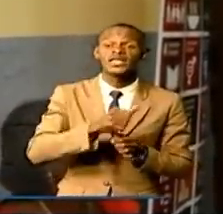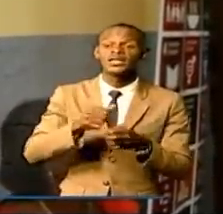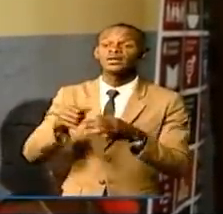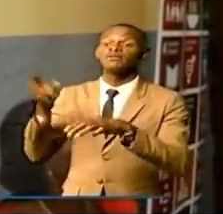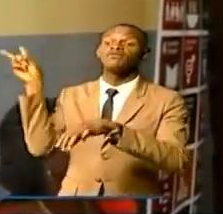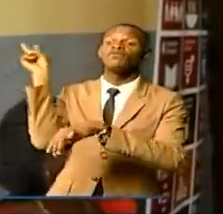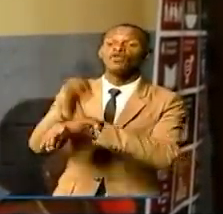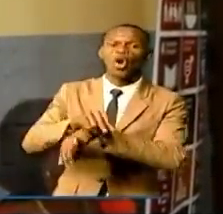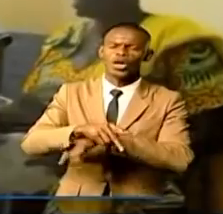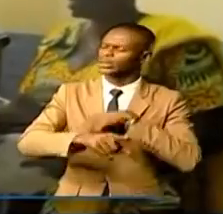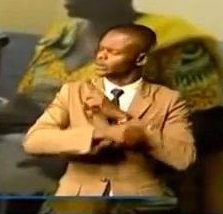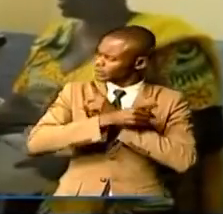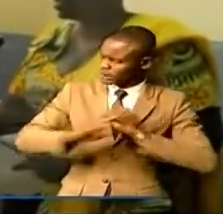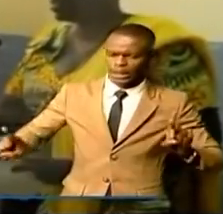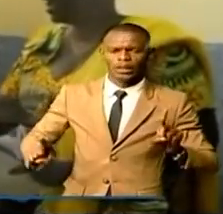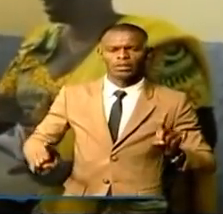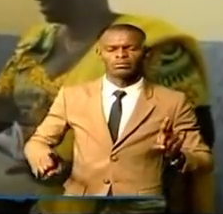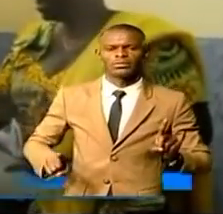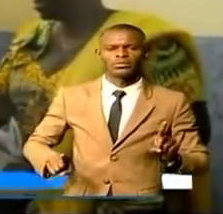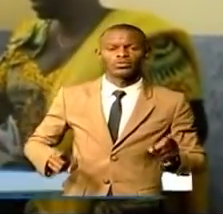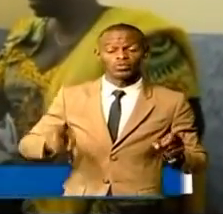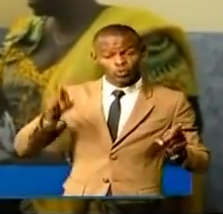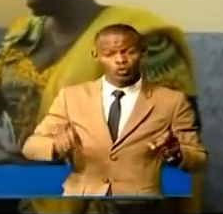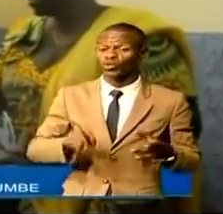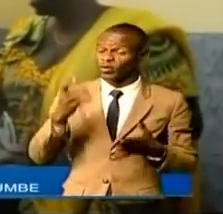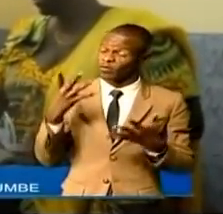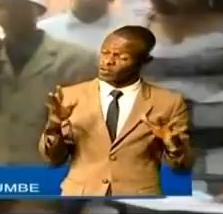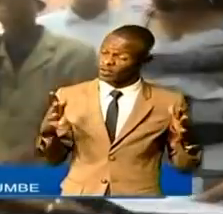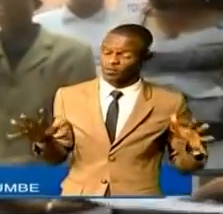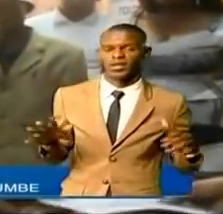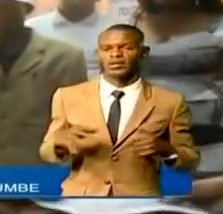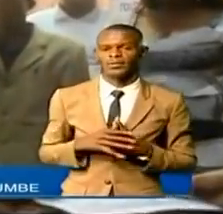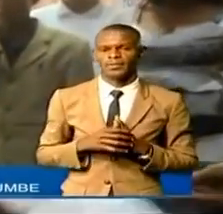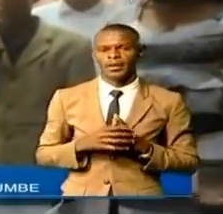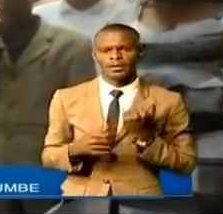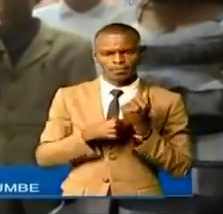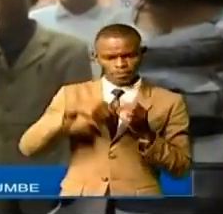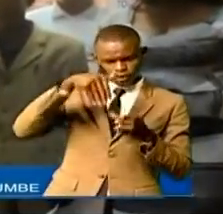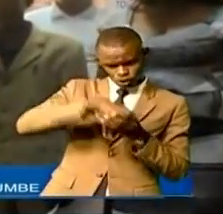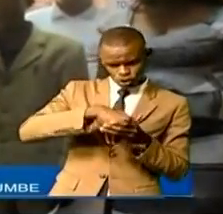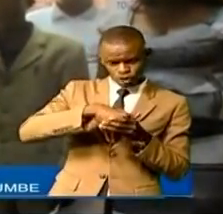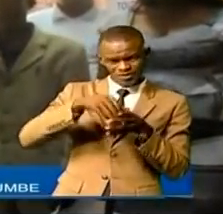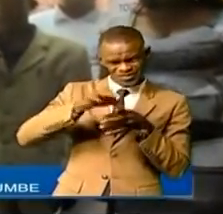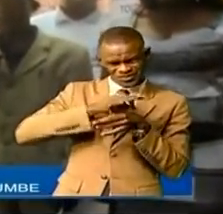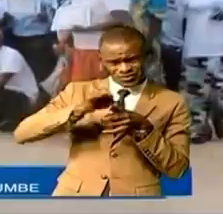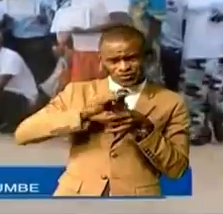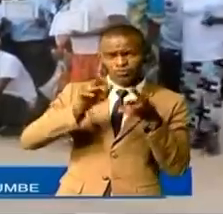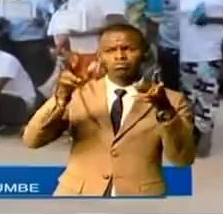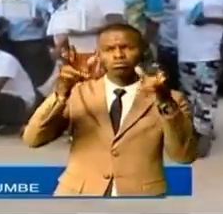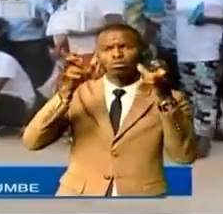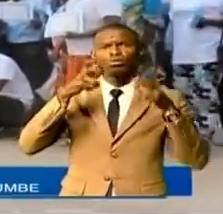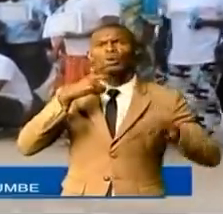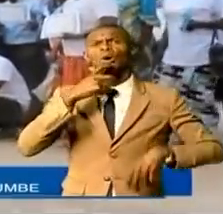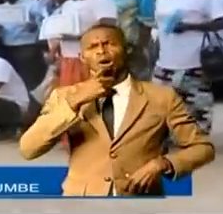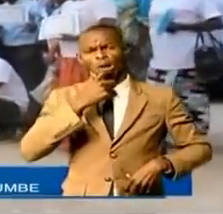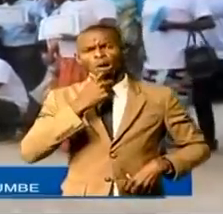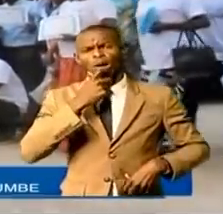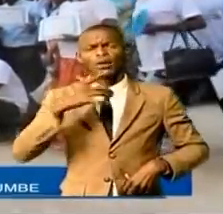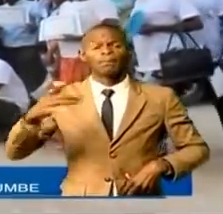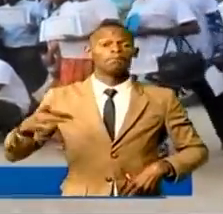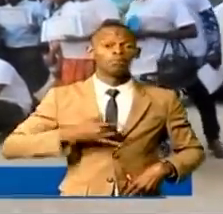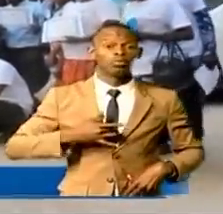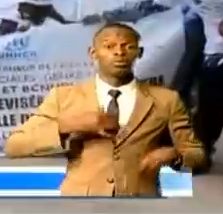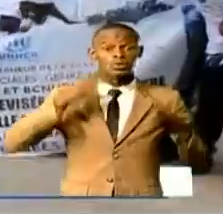sur le genre. Les participants ont pris l'engagement de vulgariser la stratégie nationale de lutte sur le genre dans